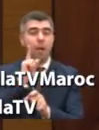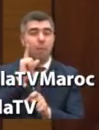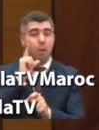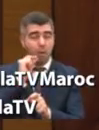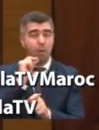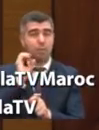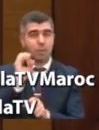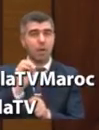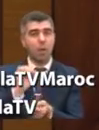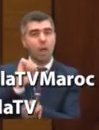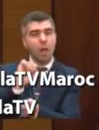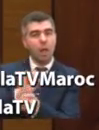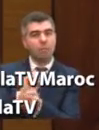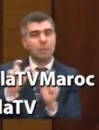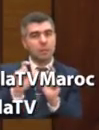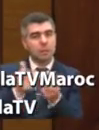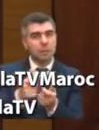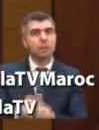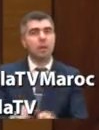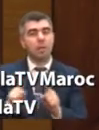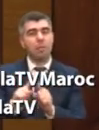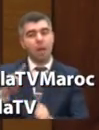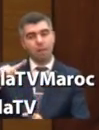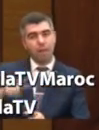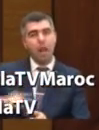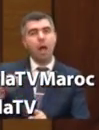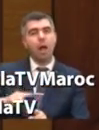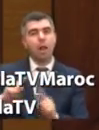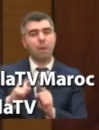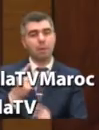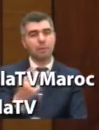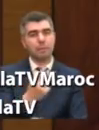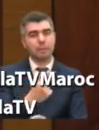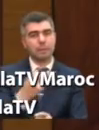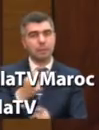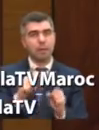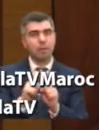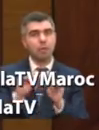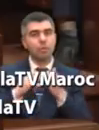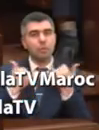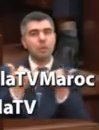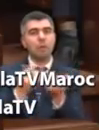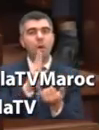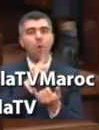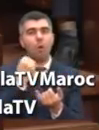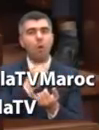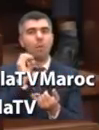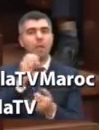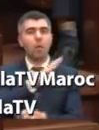سجون الاحتلال الإسرائيلي، تزامنا مع يوم الأسير المقرر من طرف المجلس الوطني الفلسطيني يوم 17 أبريل من كل